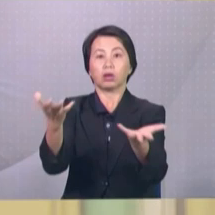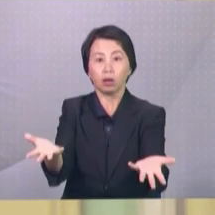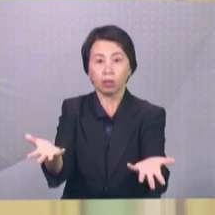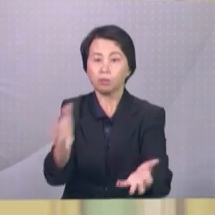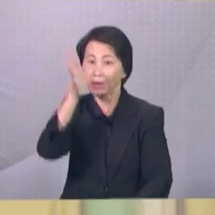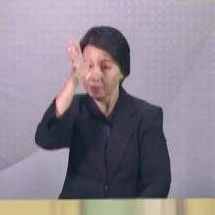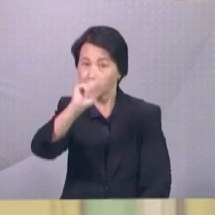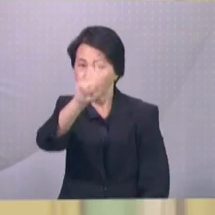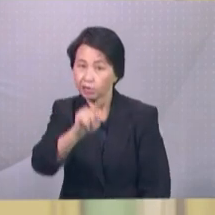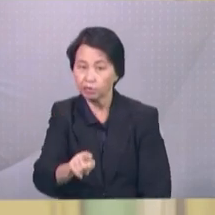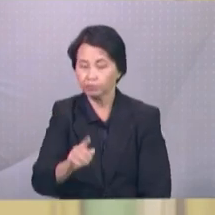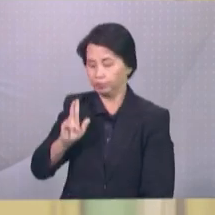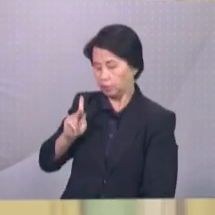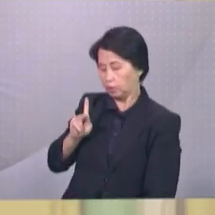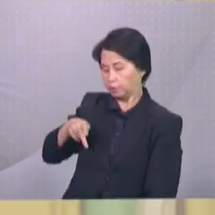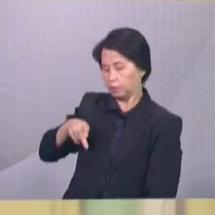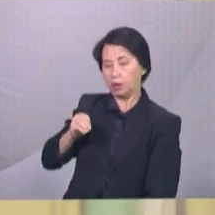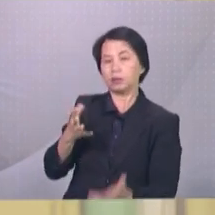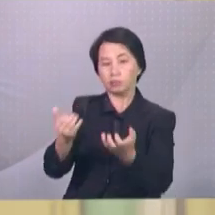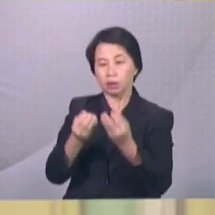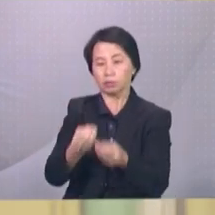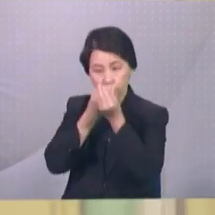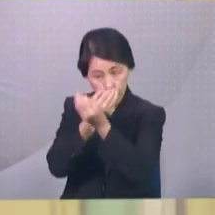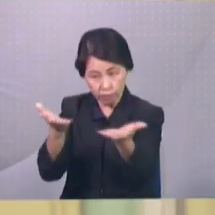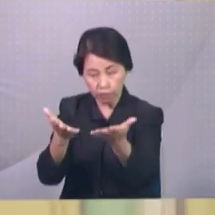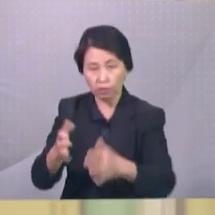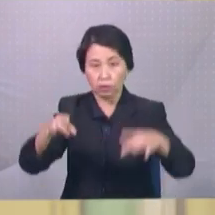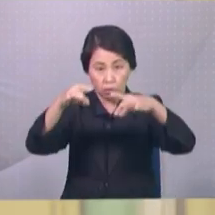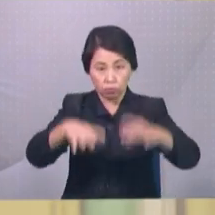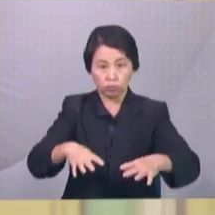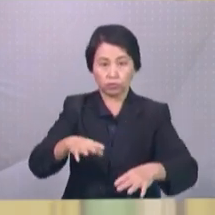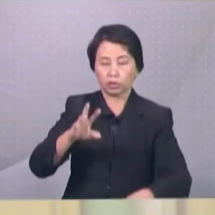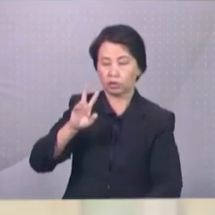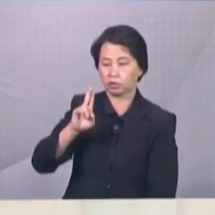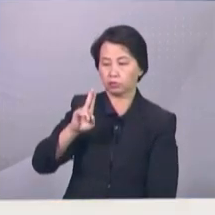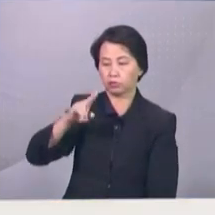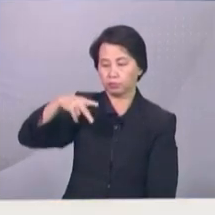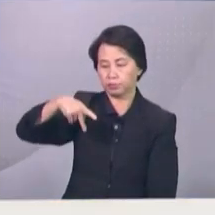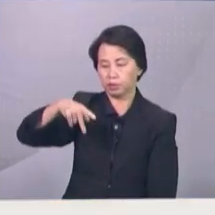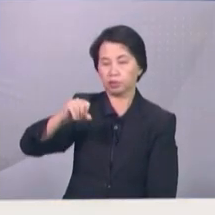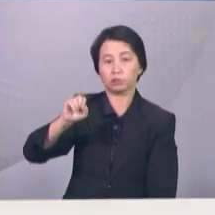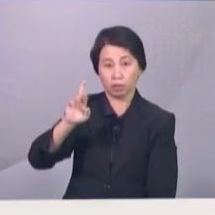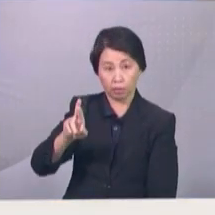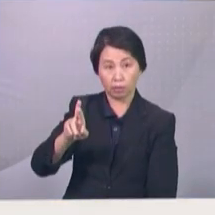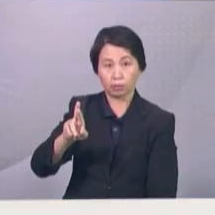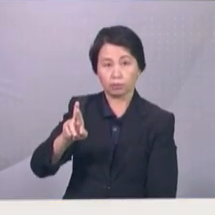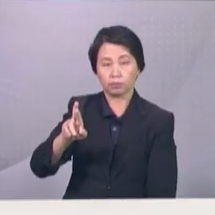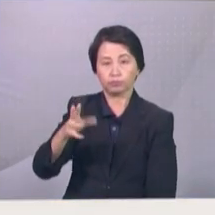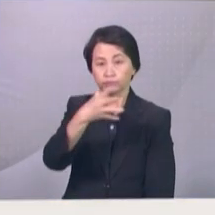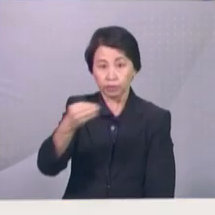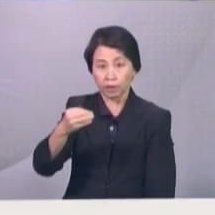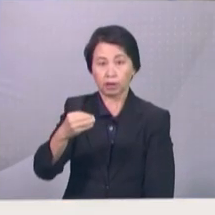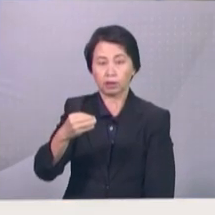KPM ingin memaklumkan bahawa ujian penilaian sekolah rendah UPSR